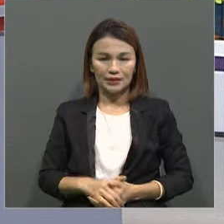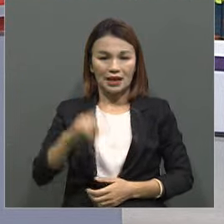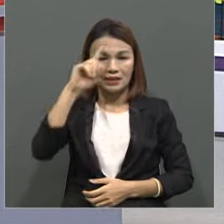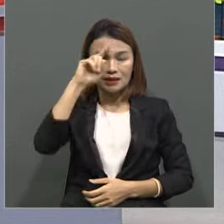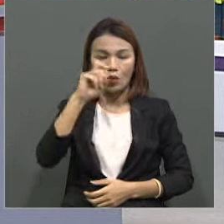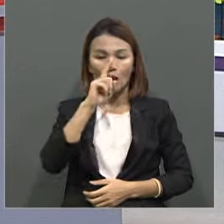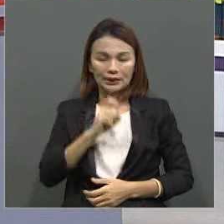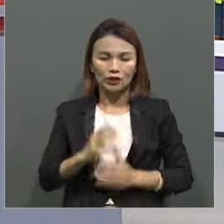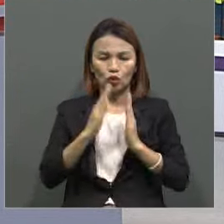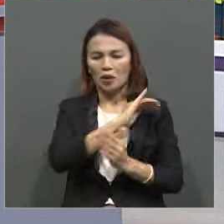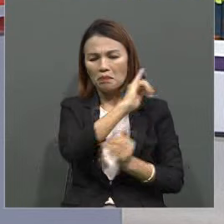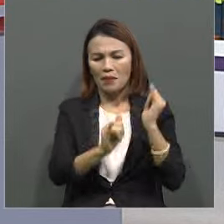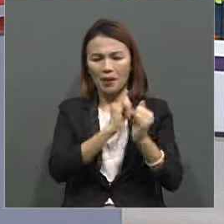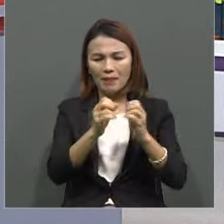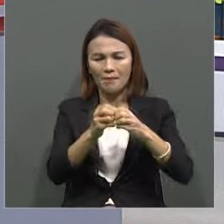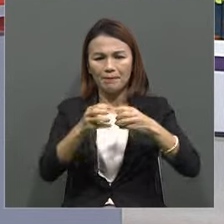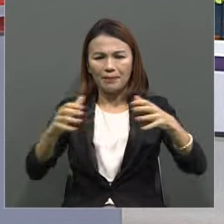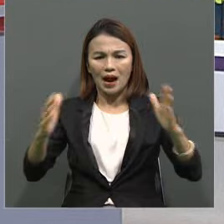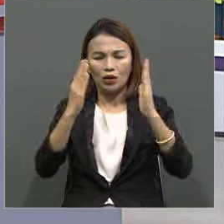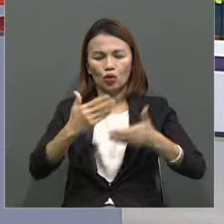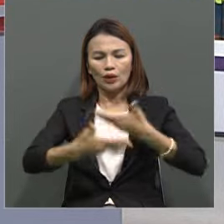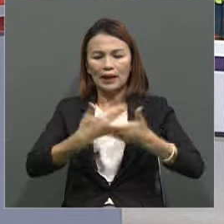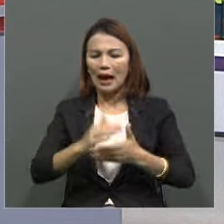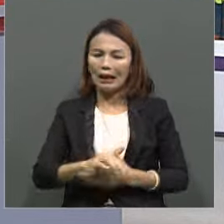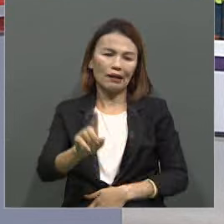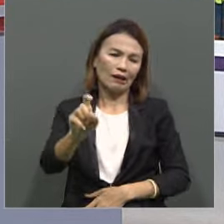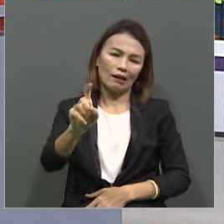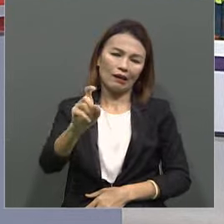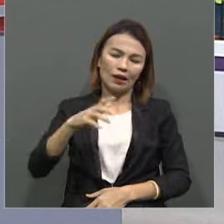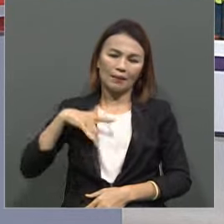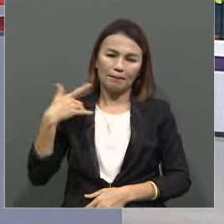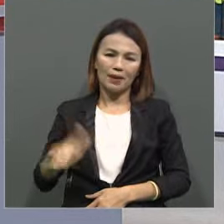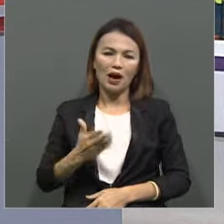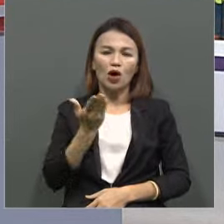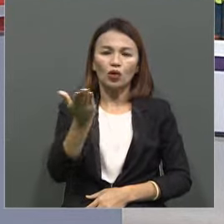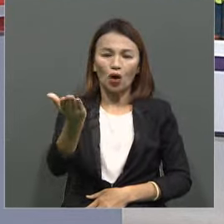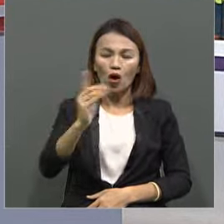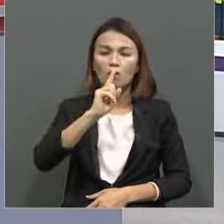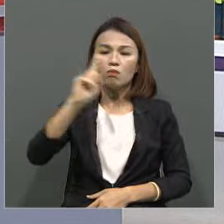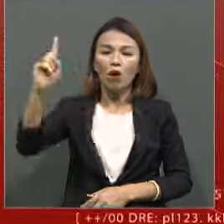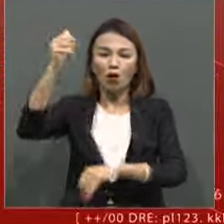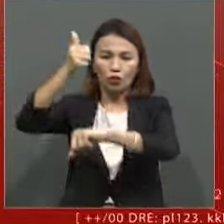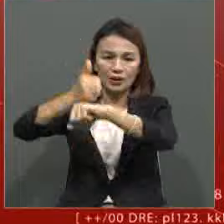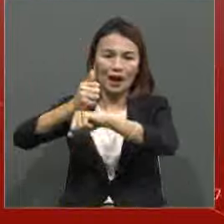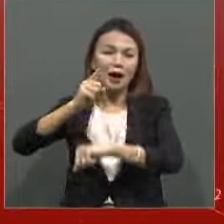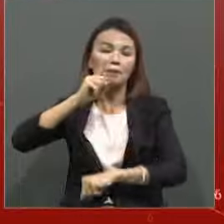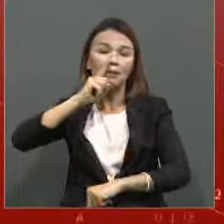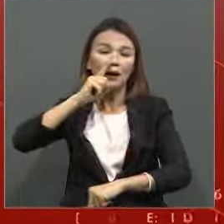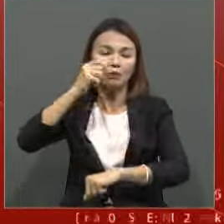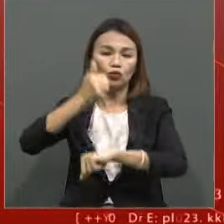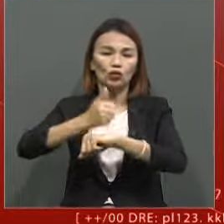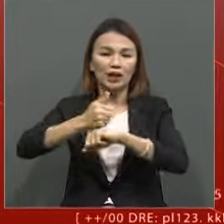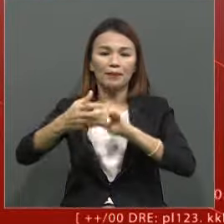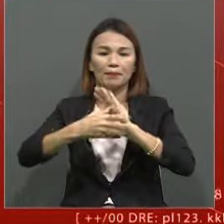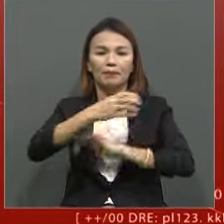กเลยอ่ะแต่คุณผู้ชมตอนนี้ผู้ค้าเขาบอกว่าเขาไม่ไหวแล้วฮะขอยื่นหนังสือถึงผู้ว่าราชการกรุงเทพมหานครขอยก